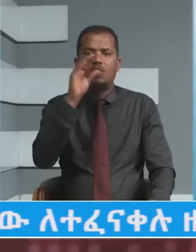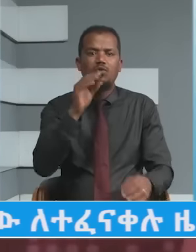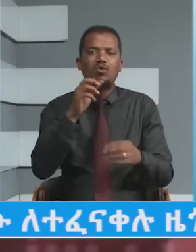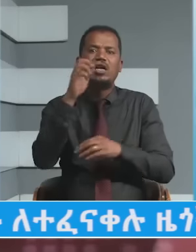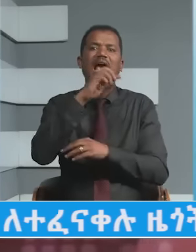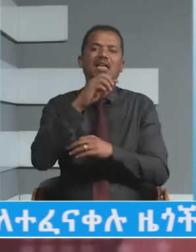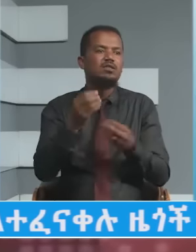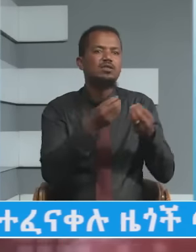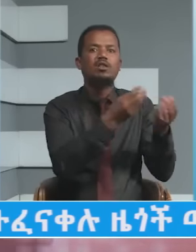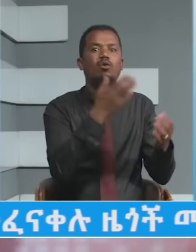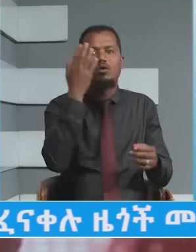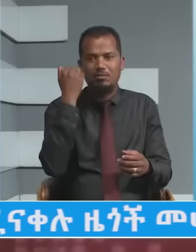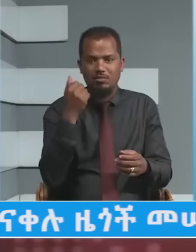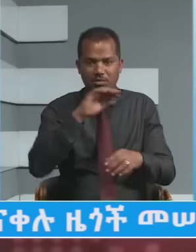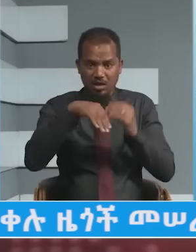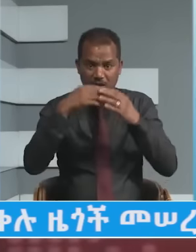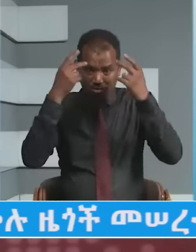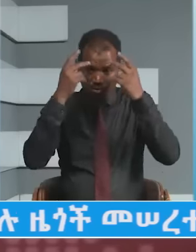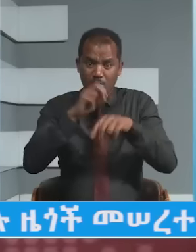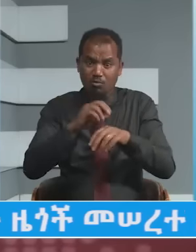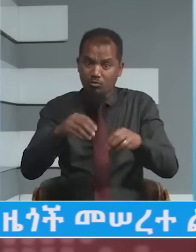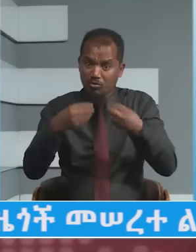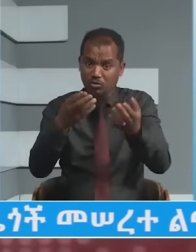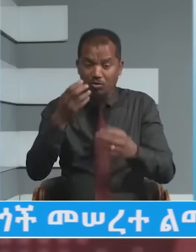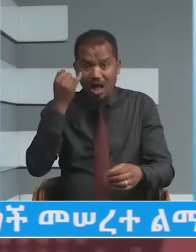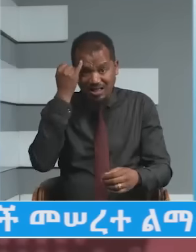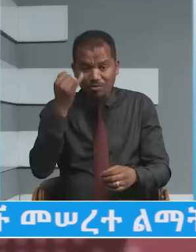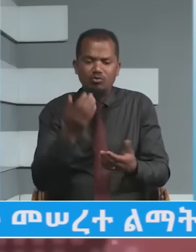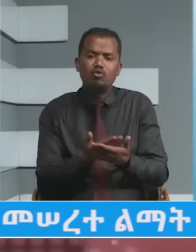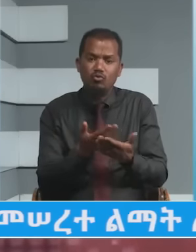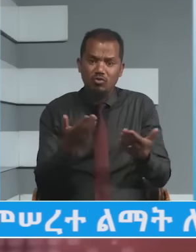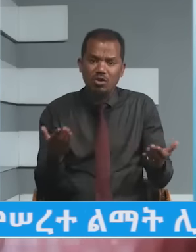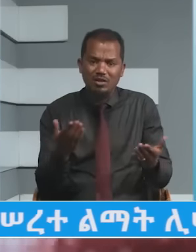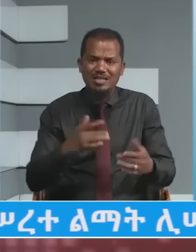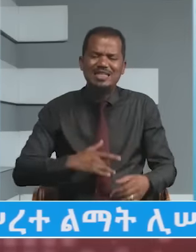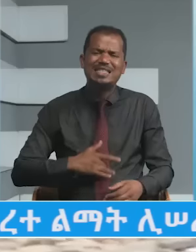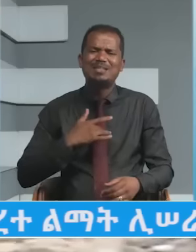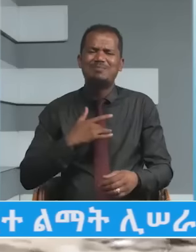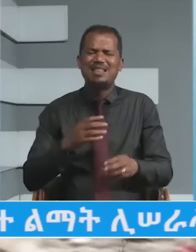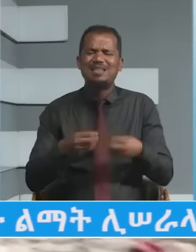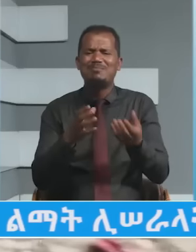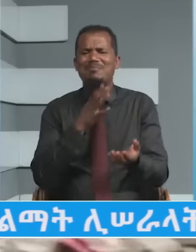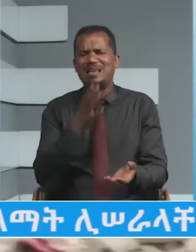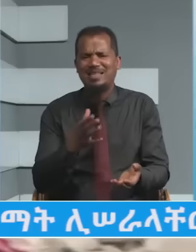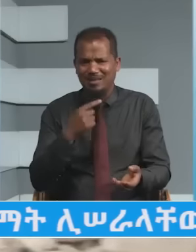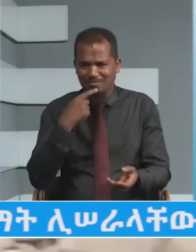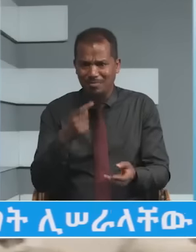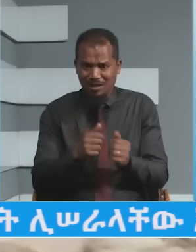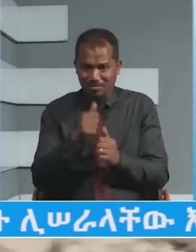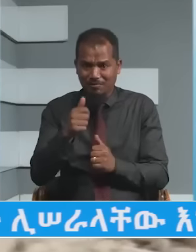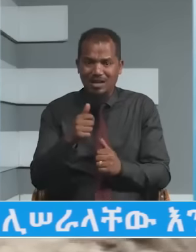ቀነ ገደብ አስቀምጠው ነበር። ጠቅላይ ሚኒስትሩ በወቅቱ በሰጧቸው አስተያየቶች ጉዳዩን ስሜት የማይሰጥ ከማለት